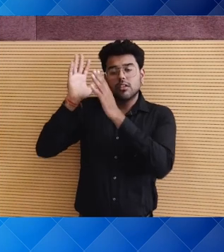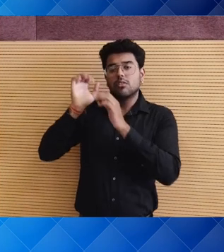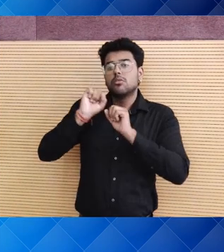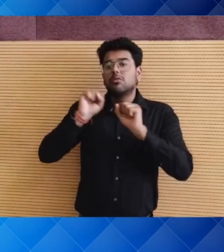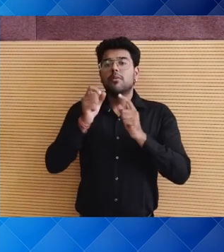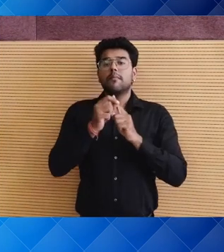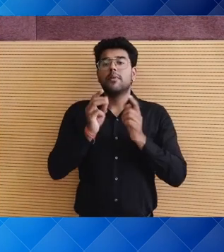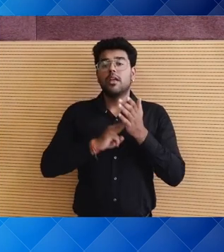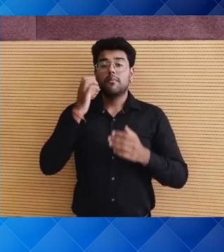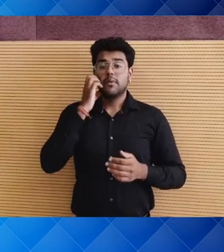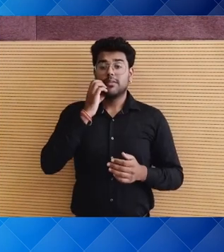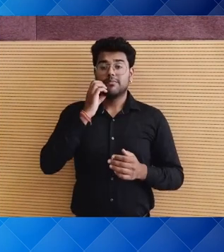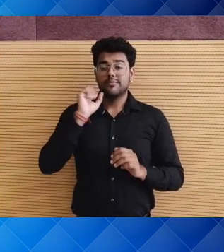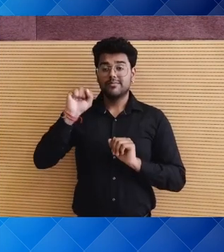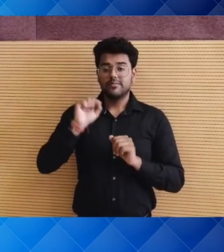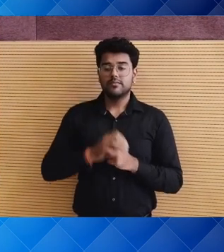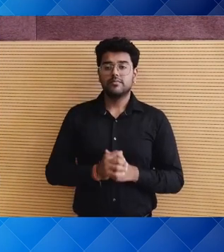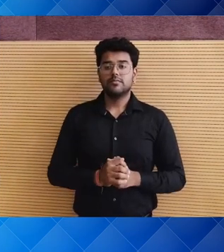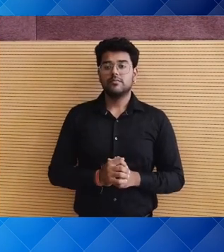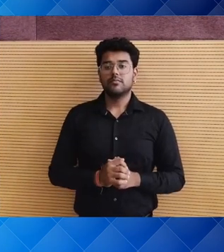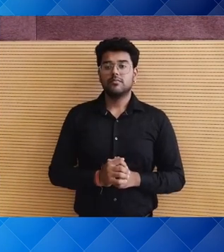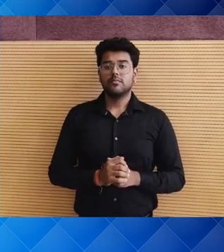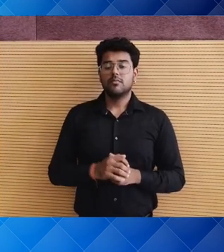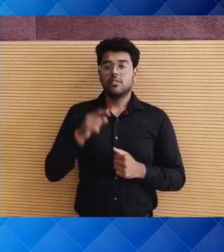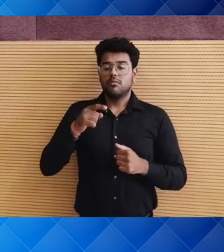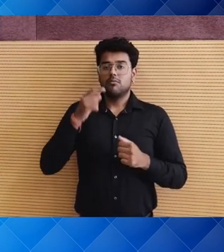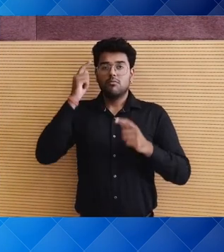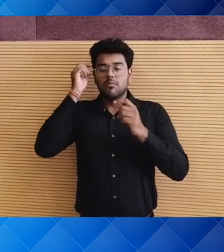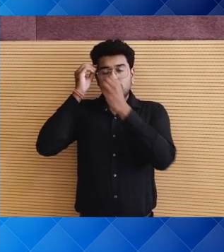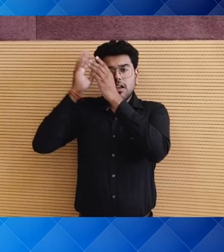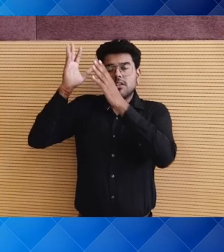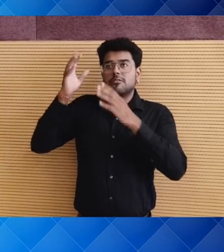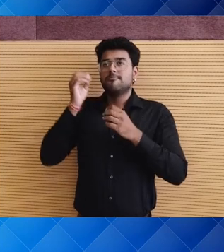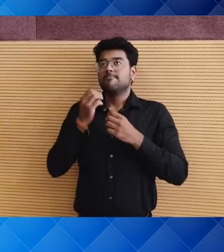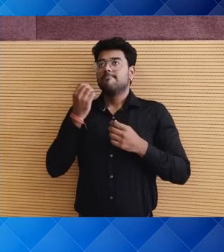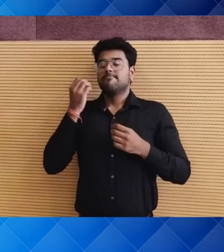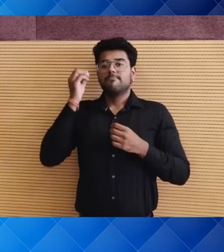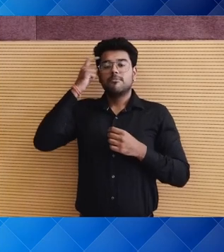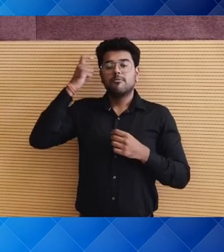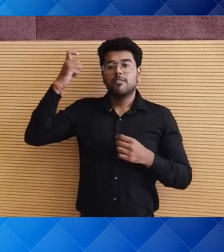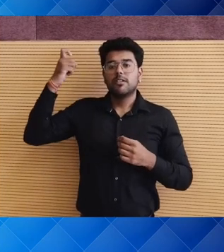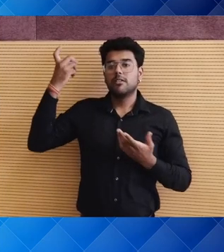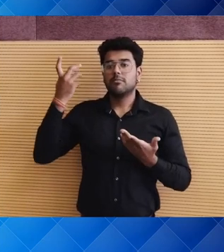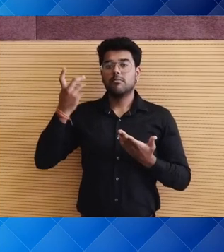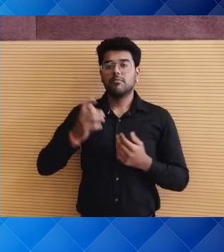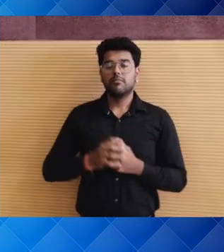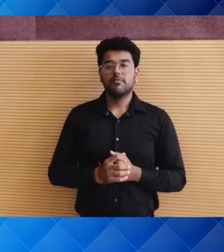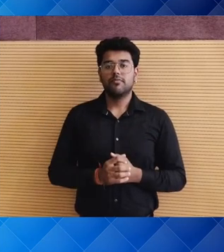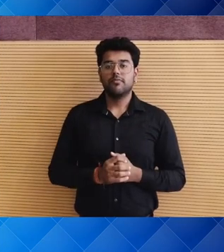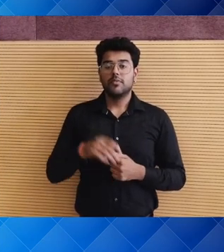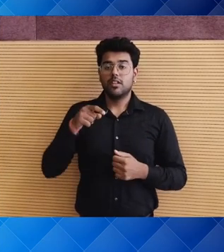माननीय प्रधानमंत्री नरेंद्र मोदी जी की दूरदर्शी कल्पना को